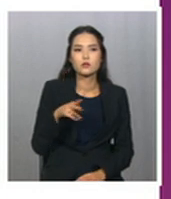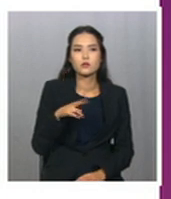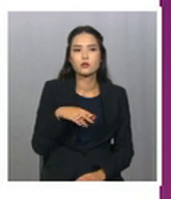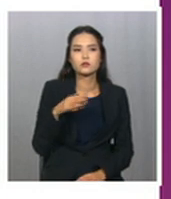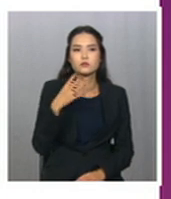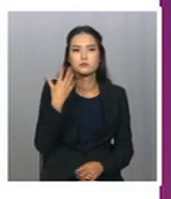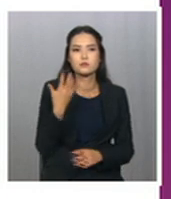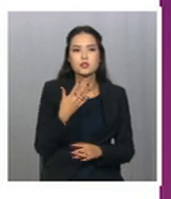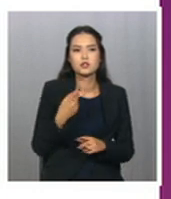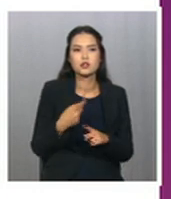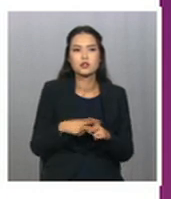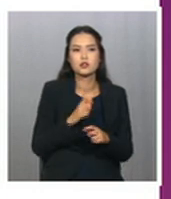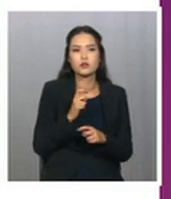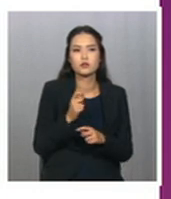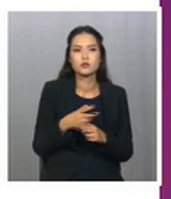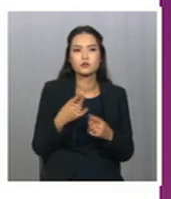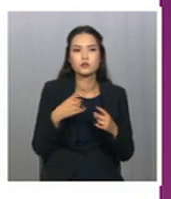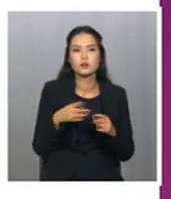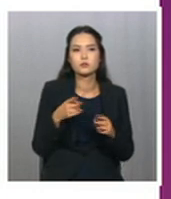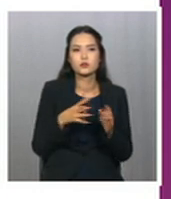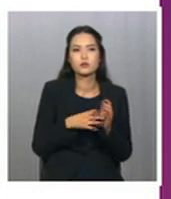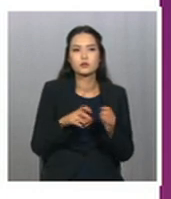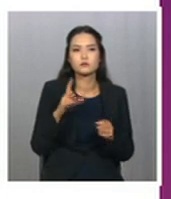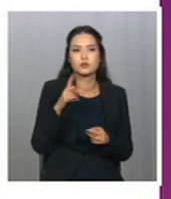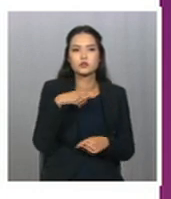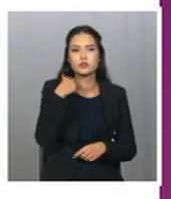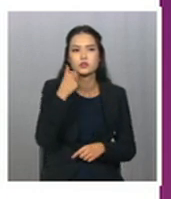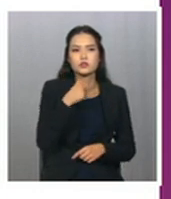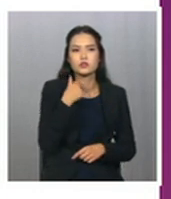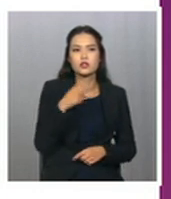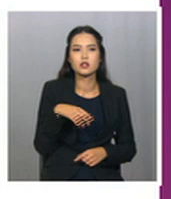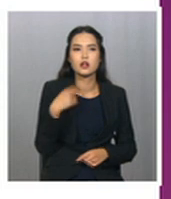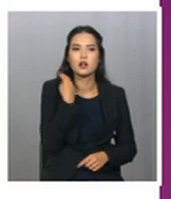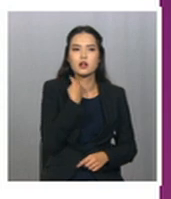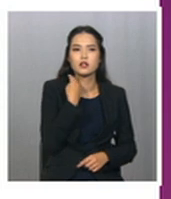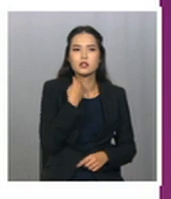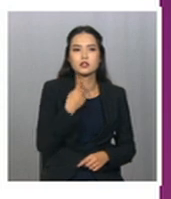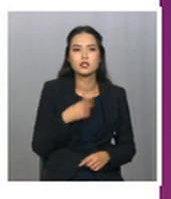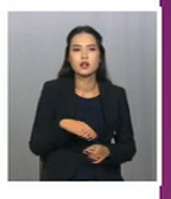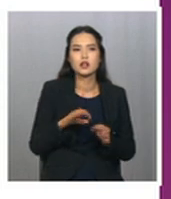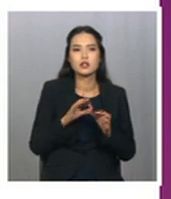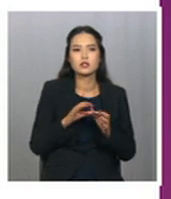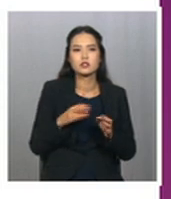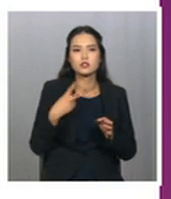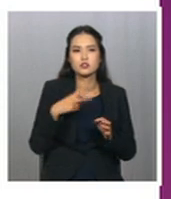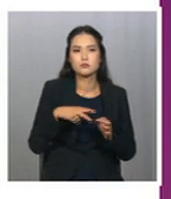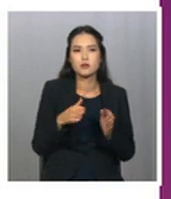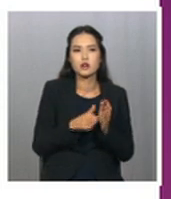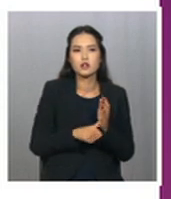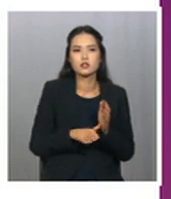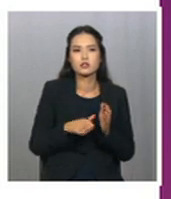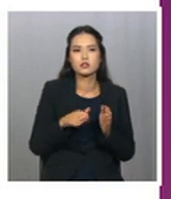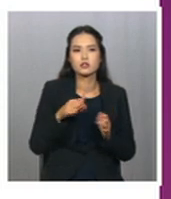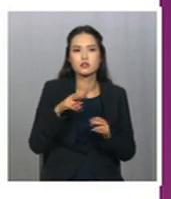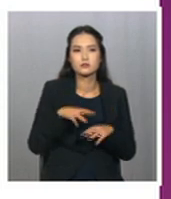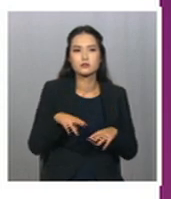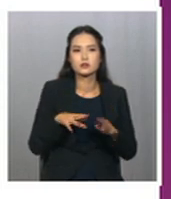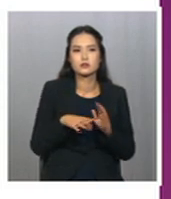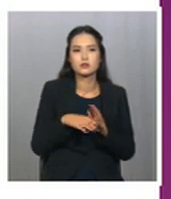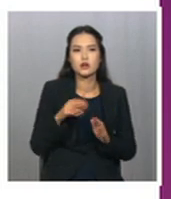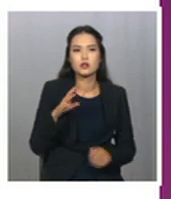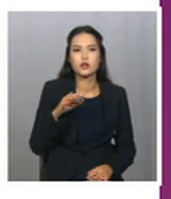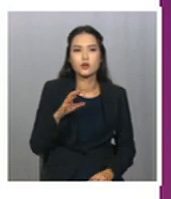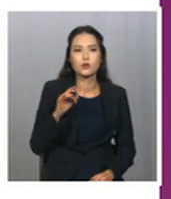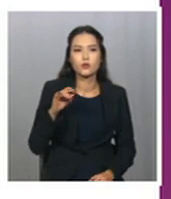атадан қосылатын туысы және 1901 жылы ақштың 26-шы президенті болып сайланған Теодор